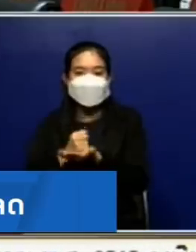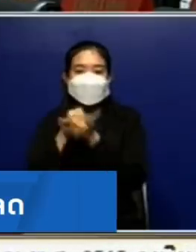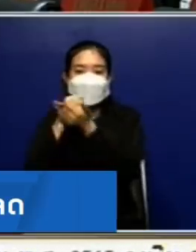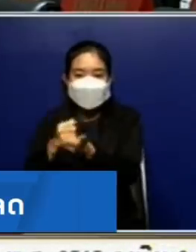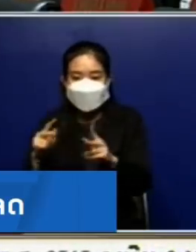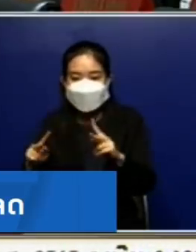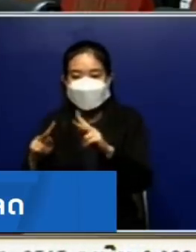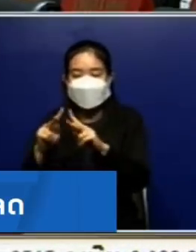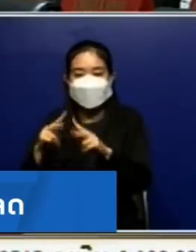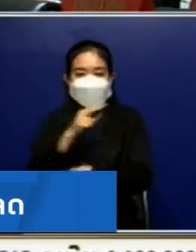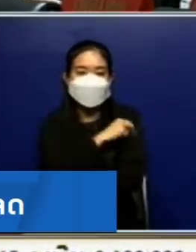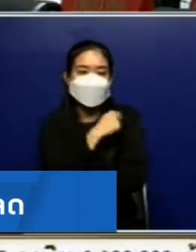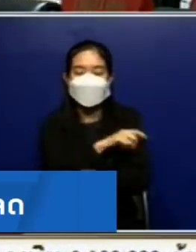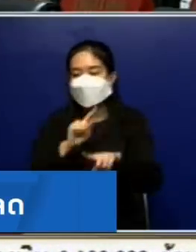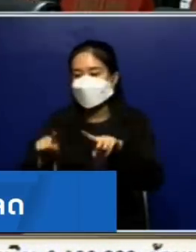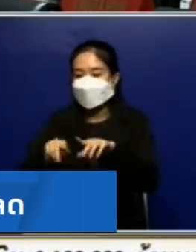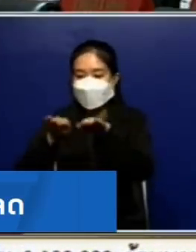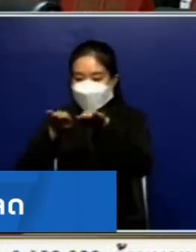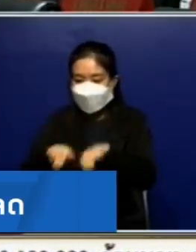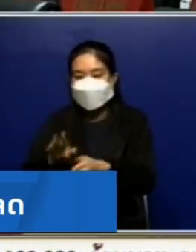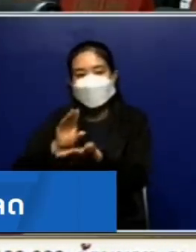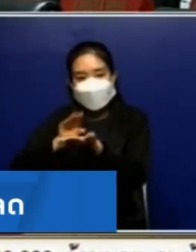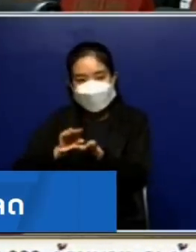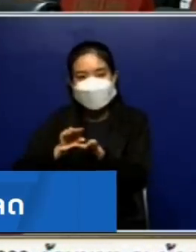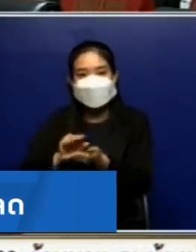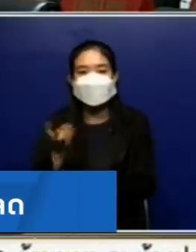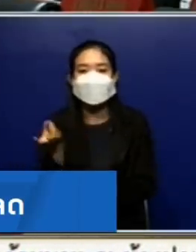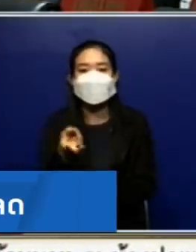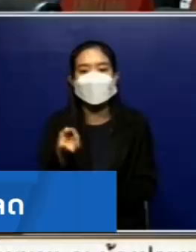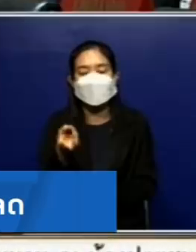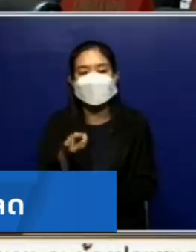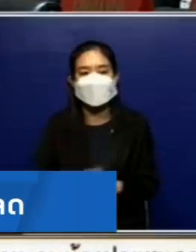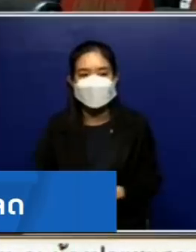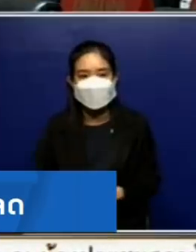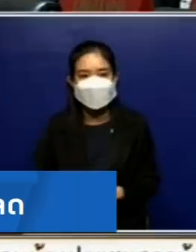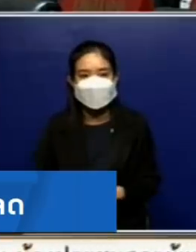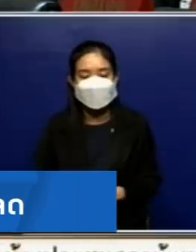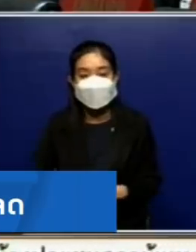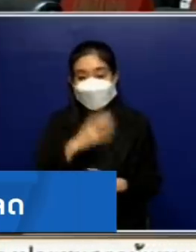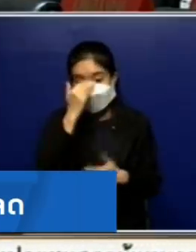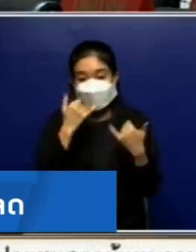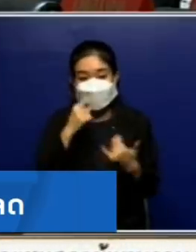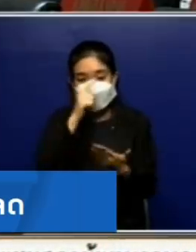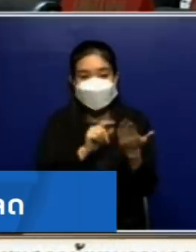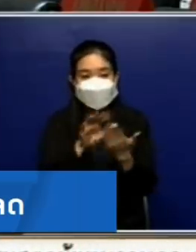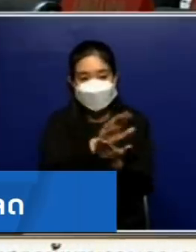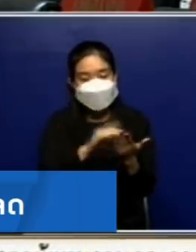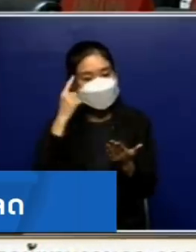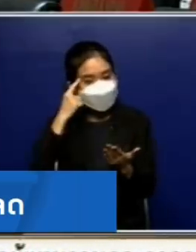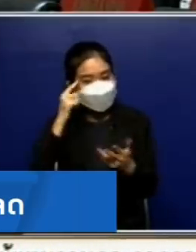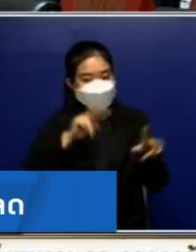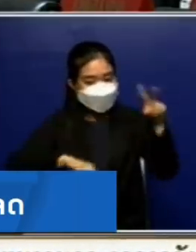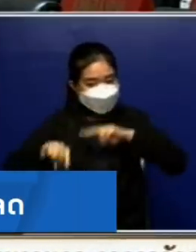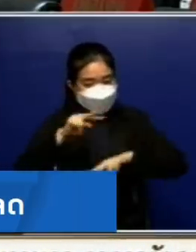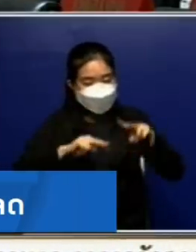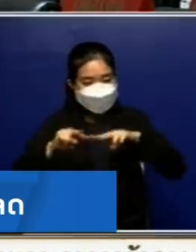ง 10% เหลืองบน้อยที่สุดในรอบ6ปีทั้งที่ประเทศไทยของเรานั้นมีศักยภาพในการตรวจเชื้อโ